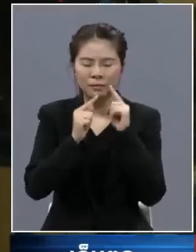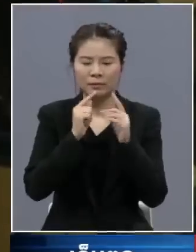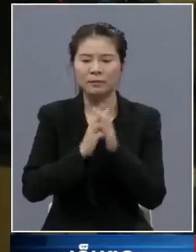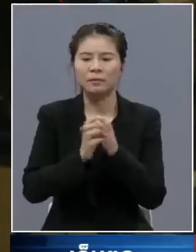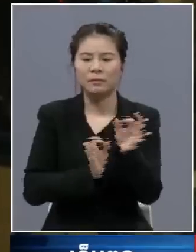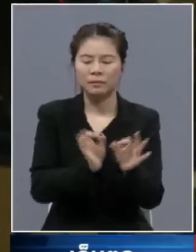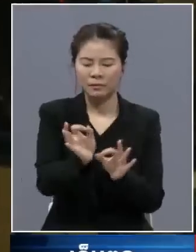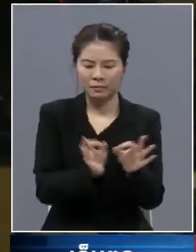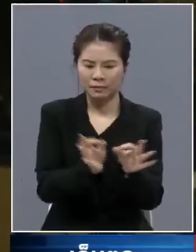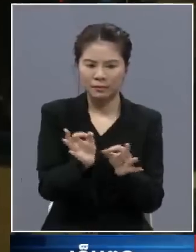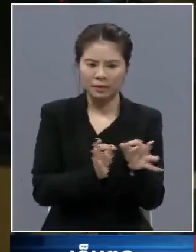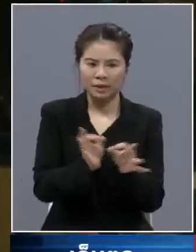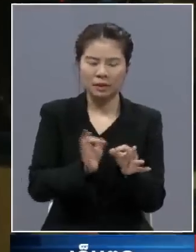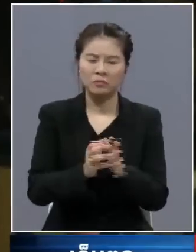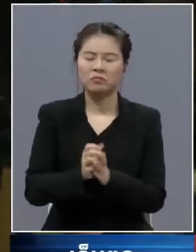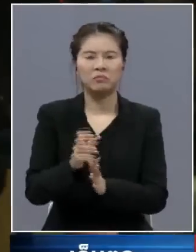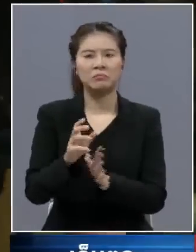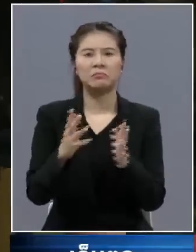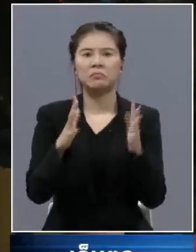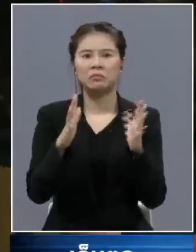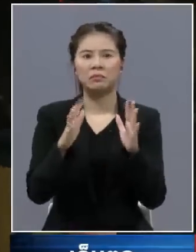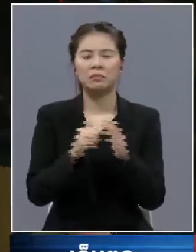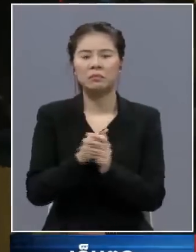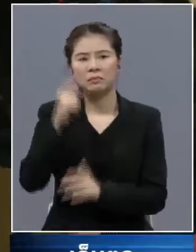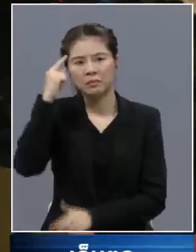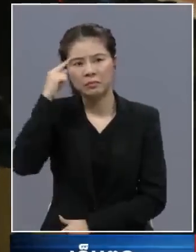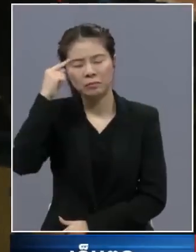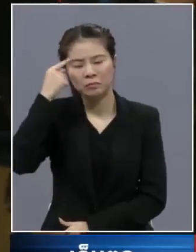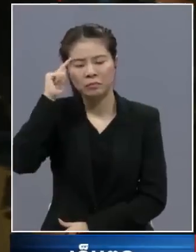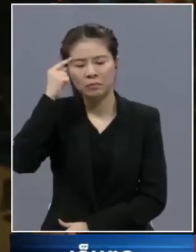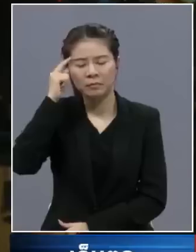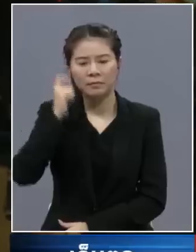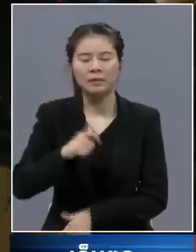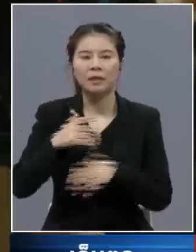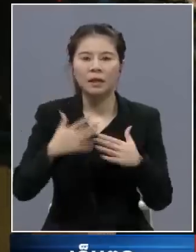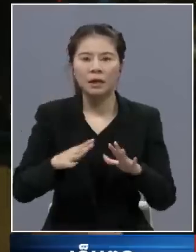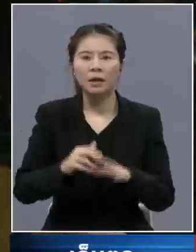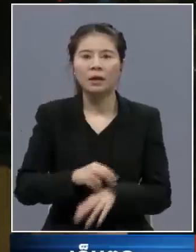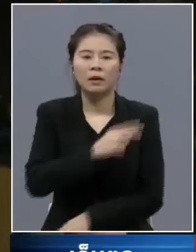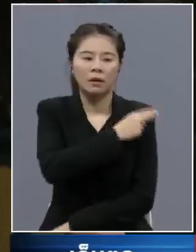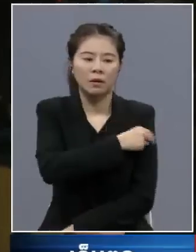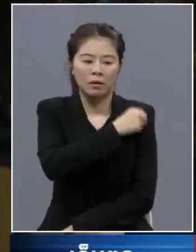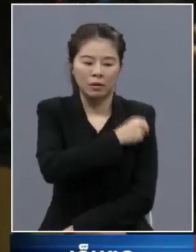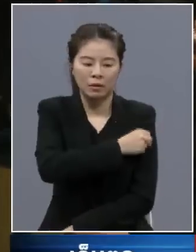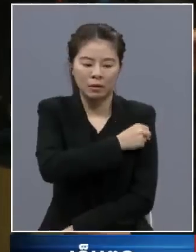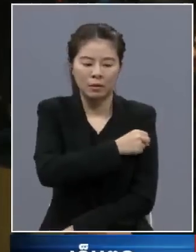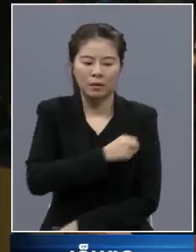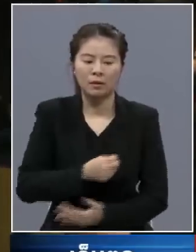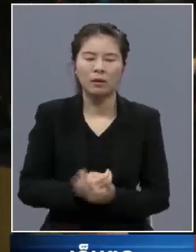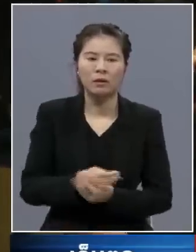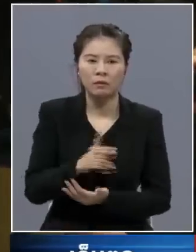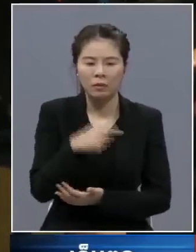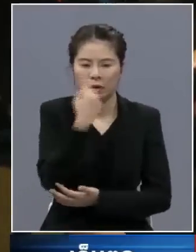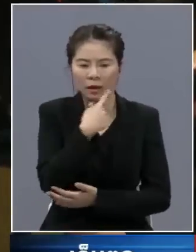งจากทั้งสองฝ่ายแต่อย่างใดแล้วก็ไม่ทราบเหมือนกันครับว่าหลังจากนั้นคุณหมอโดนใครตำหนิมาหรือว่าไปรับบีฟจากใครม